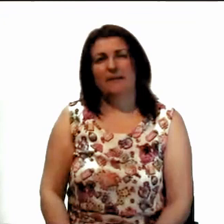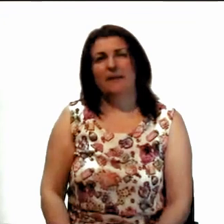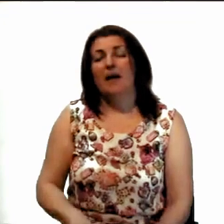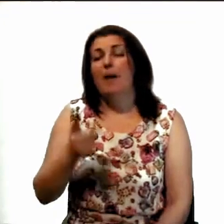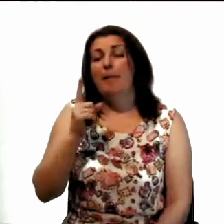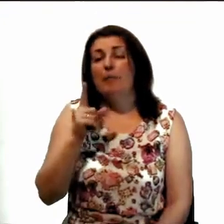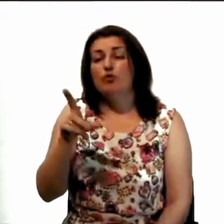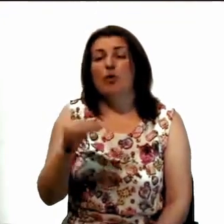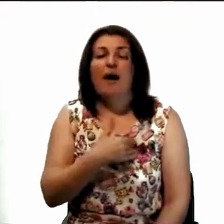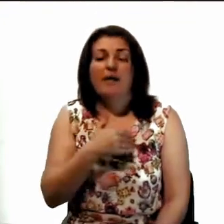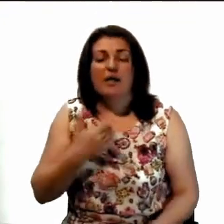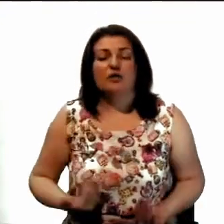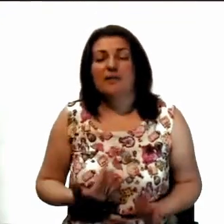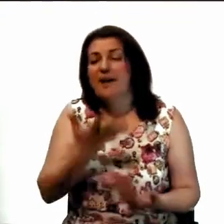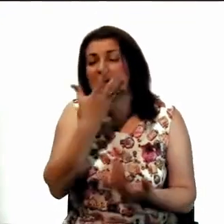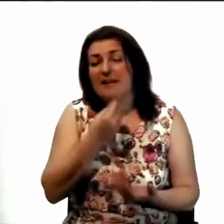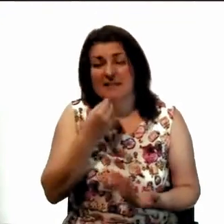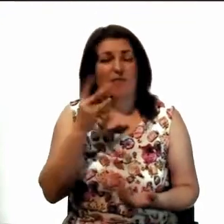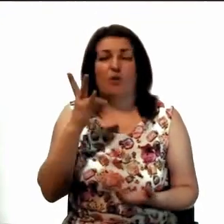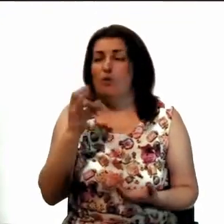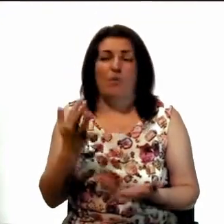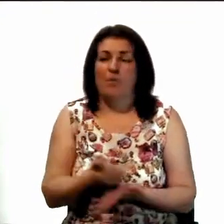Потому что хотел жить красиво, но не